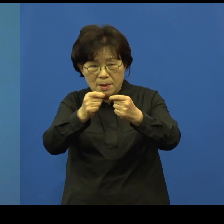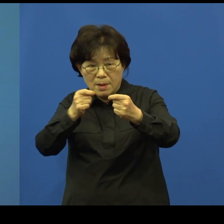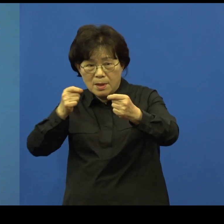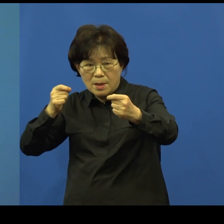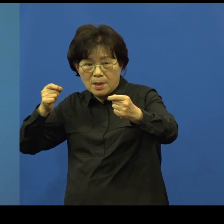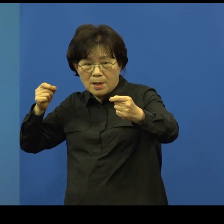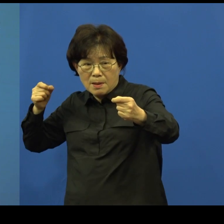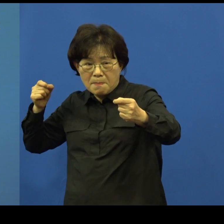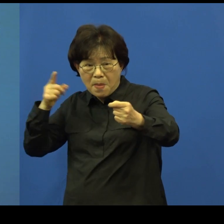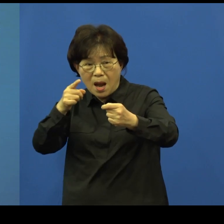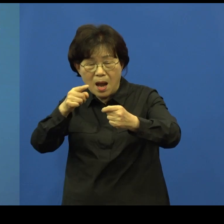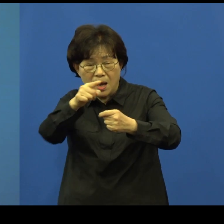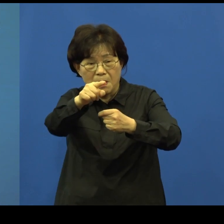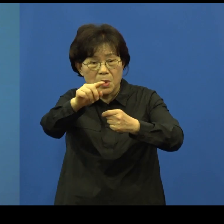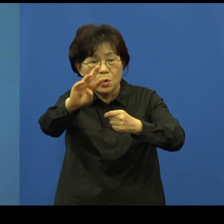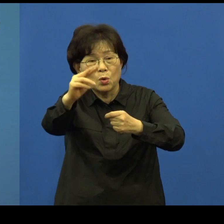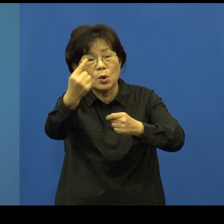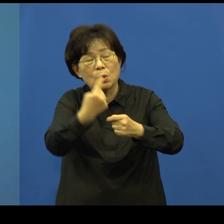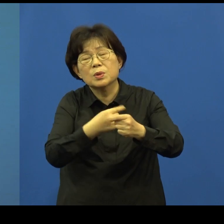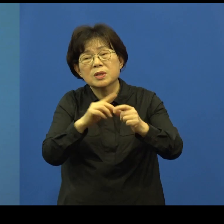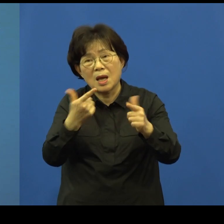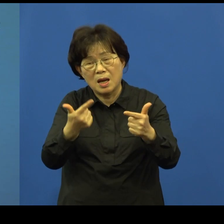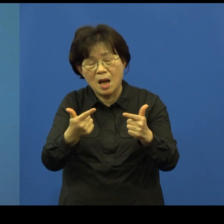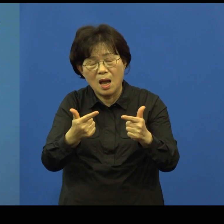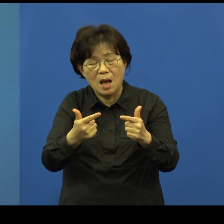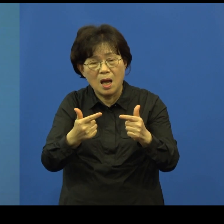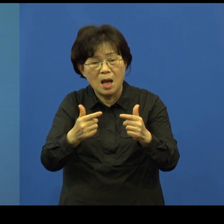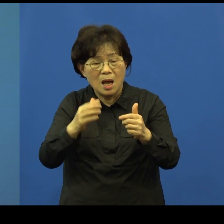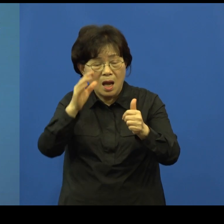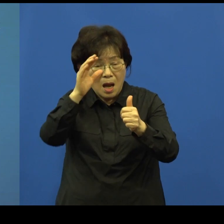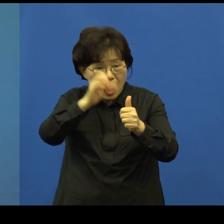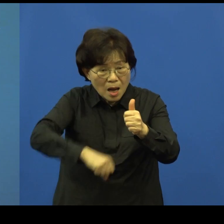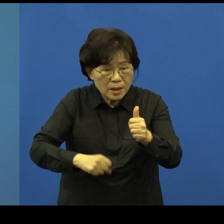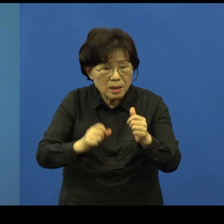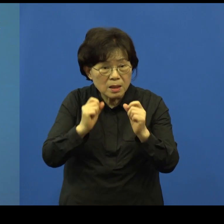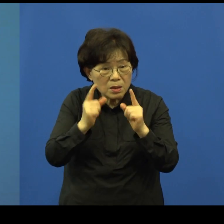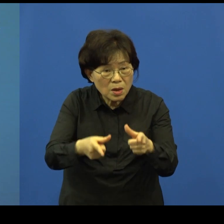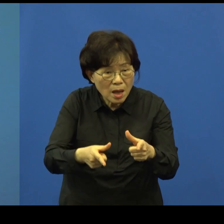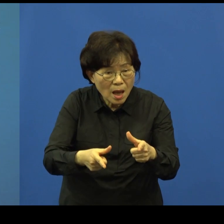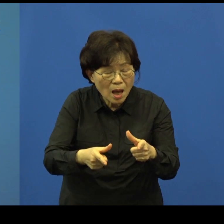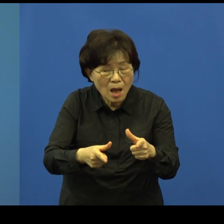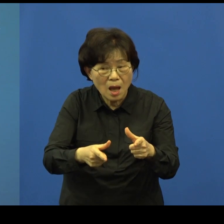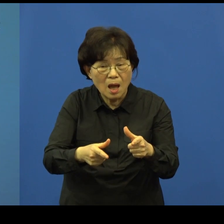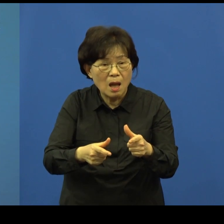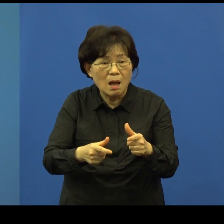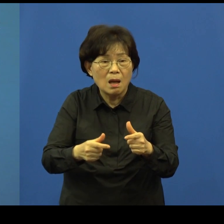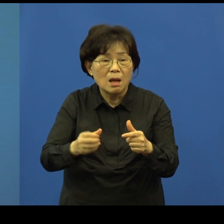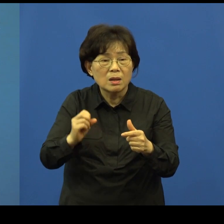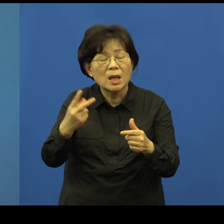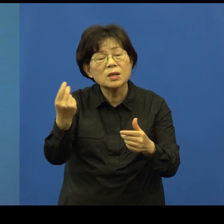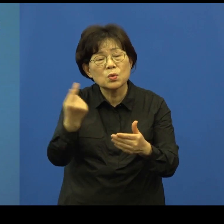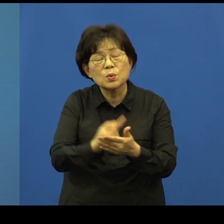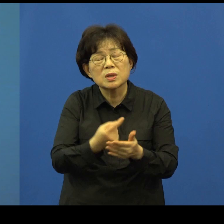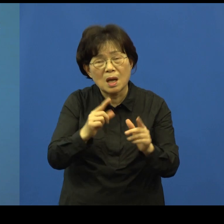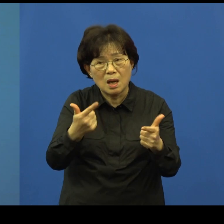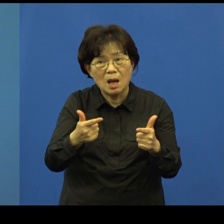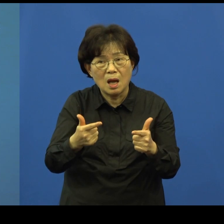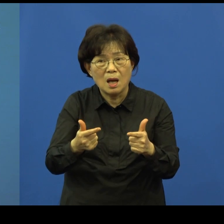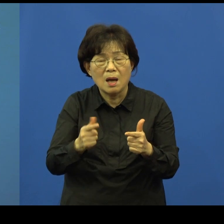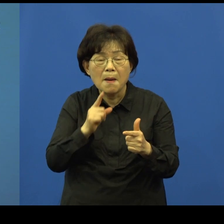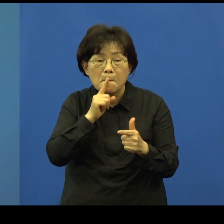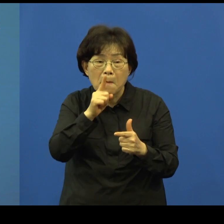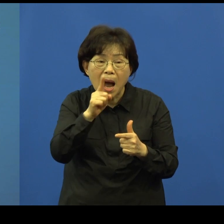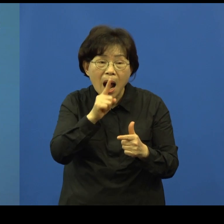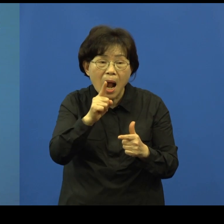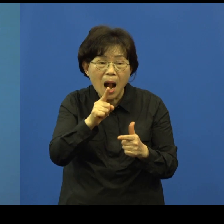떠난 화살, 그리고 잃어버린 기회, 그리고 내뱉은 말. 이거는 돌아오지 않아요.